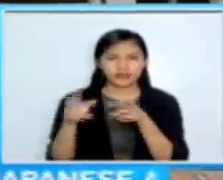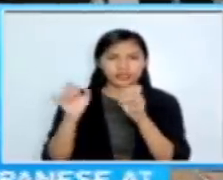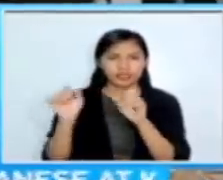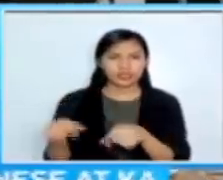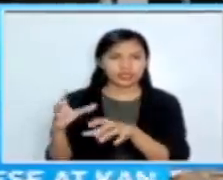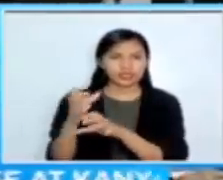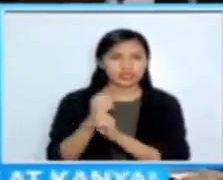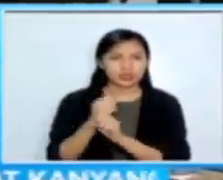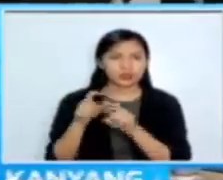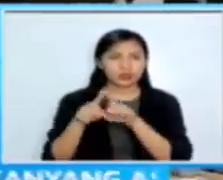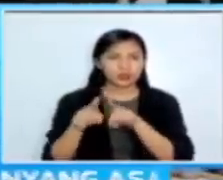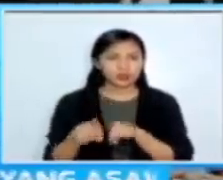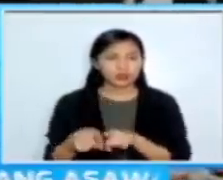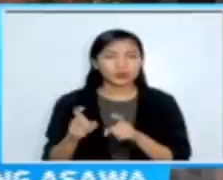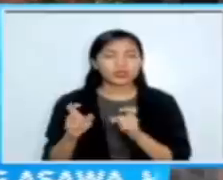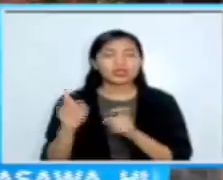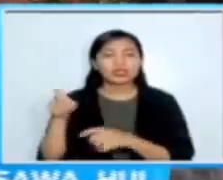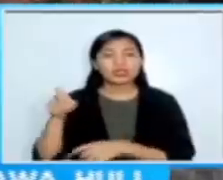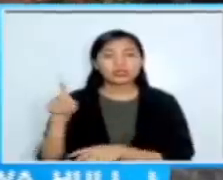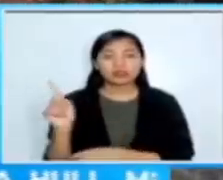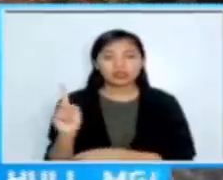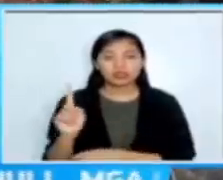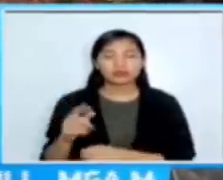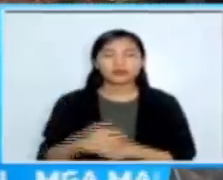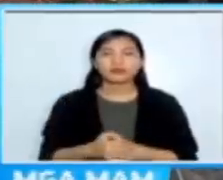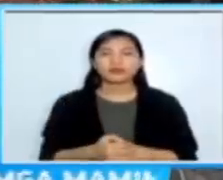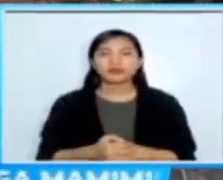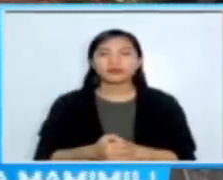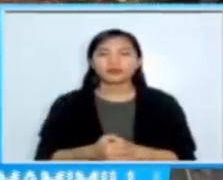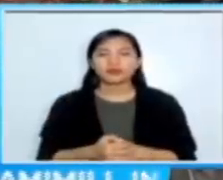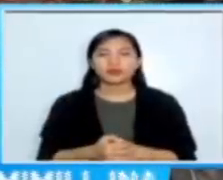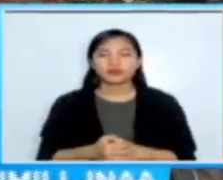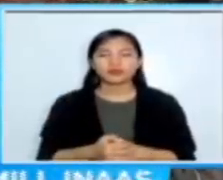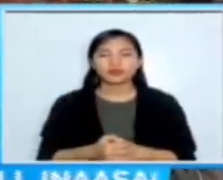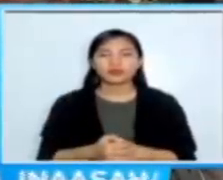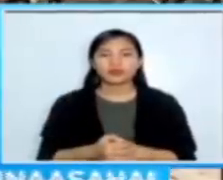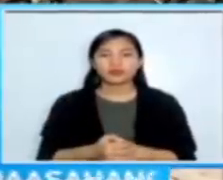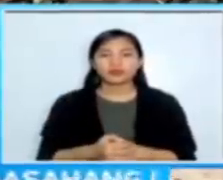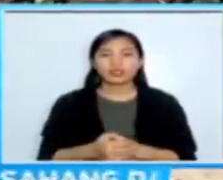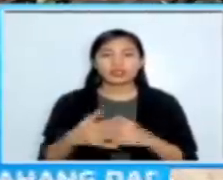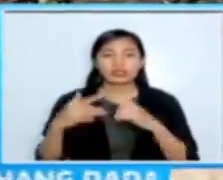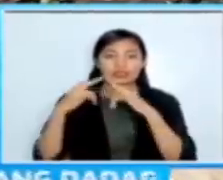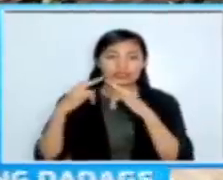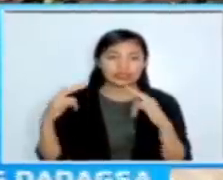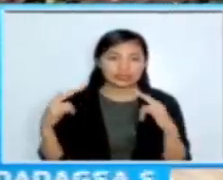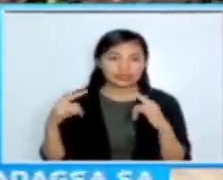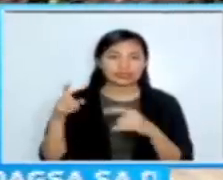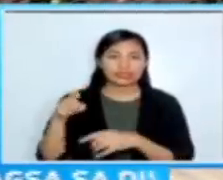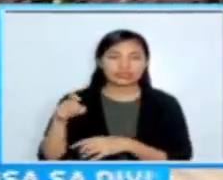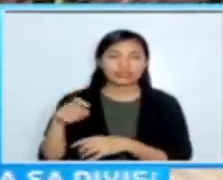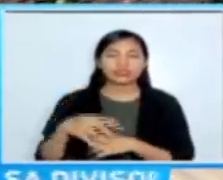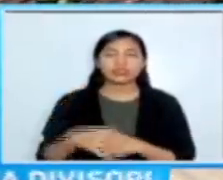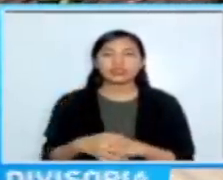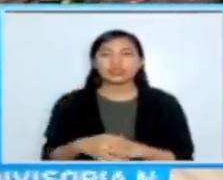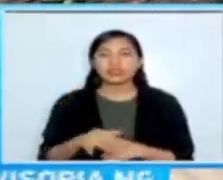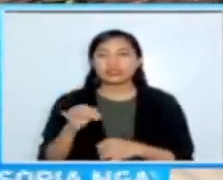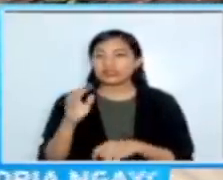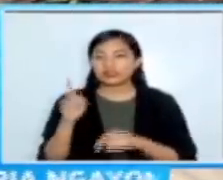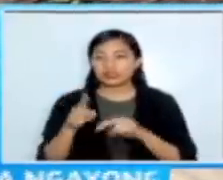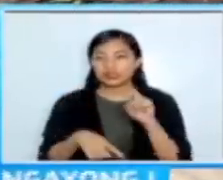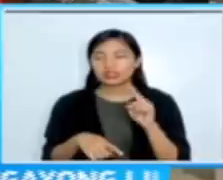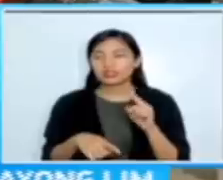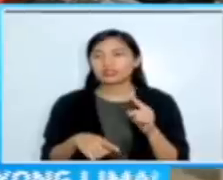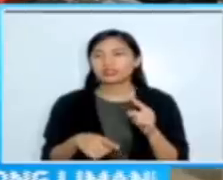immediately, siyempre po, kailangan namin ng mga makeshift, ay ng mga tent. Kung hindi pa natin kaya agad mag-mobilize ng mga